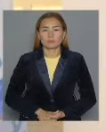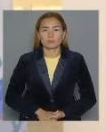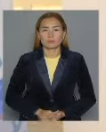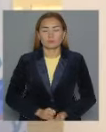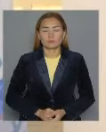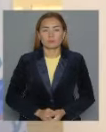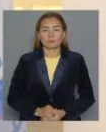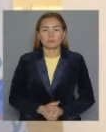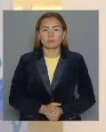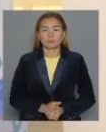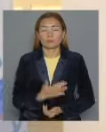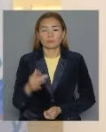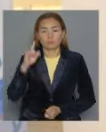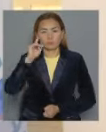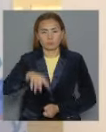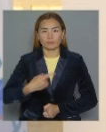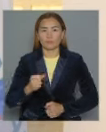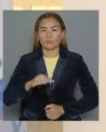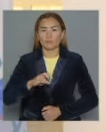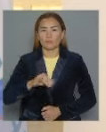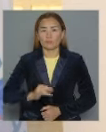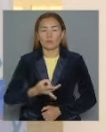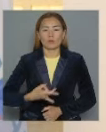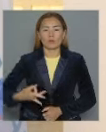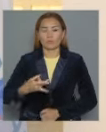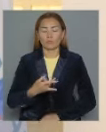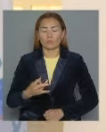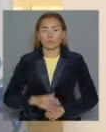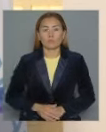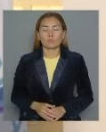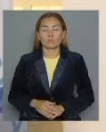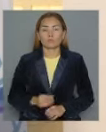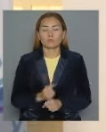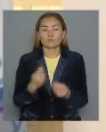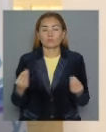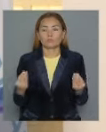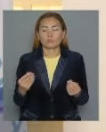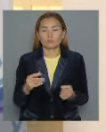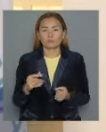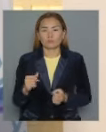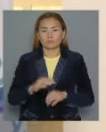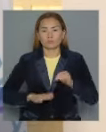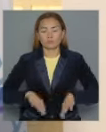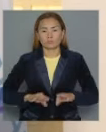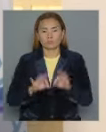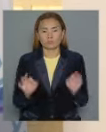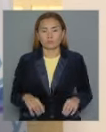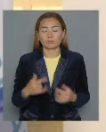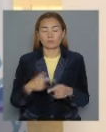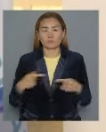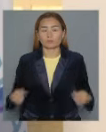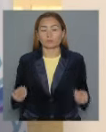Биыл өздеріңіз білесіздер, біздің Атырау өңірінде дүниеге келген болмаса табандарының ізі қалған, қолдарының табы қалған деп айтамыз көптеген